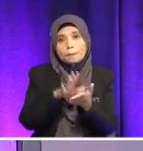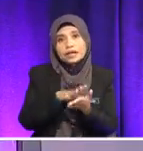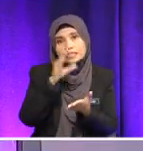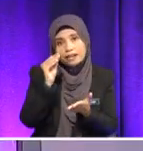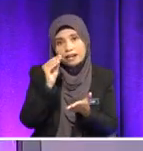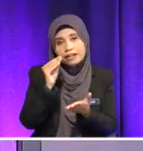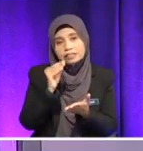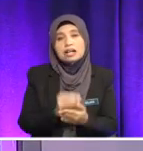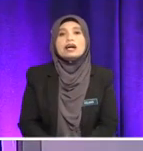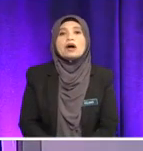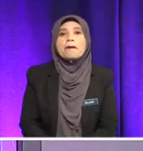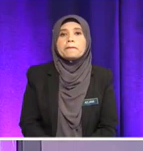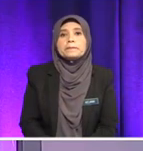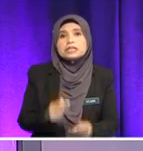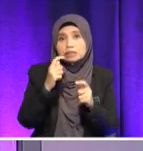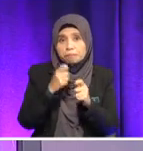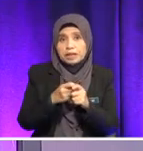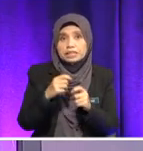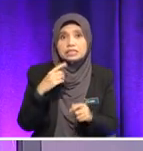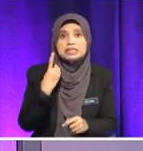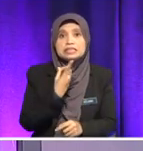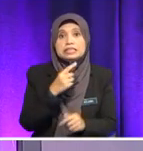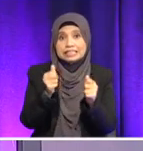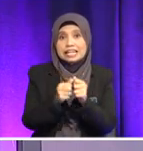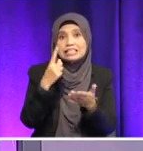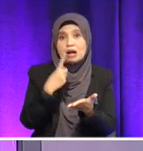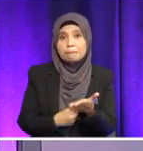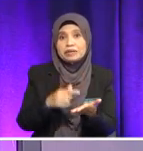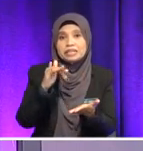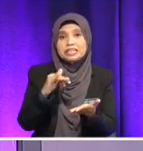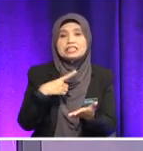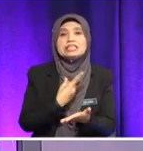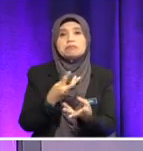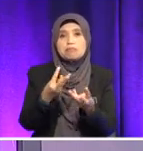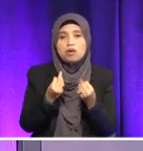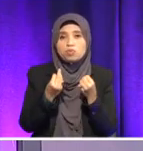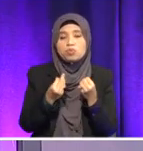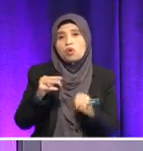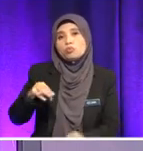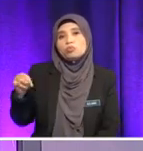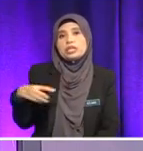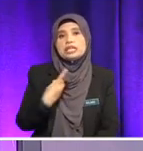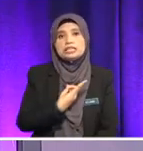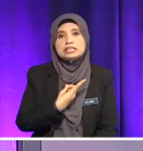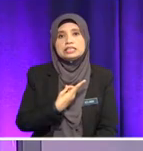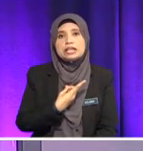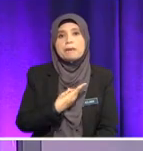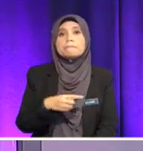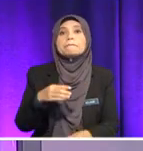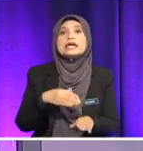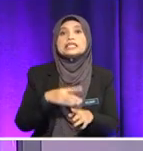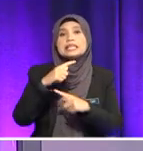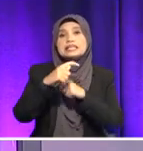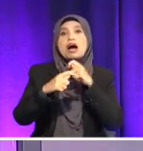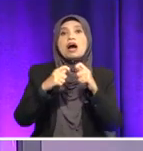tengok bertepatan dengan apa yang nak diperoleh Hi dari pada pssm memang murid kita berada di tahap yang baik hari